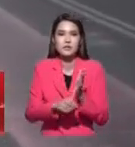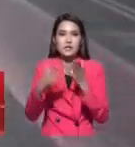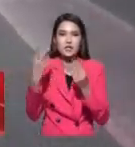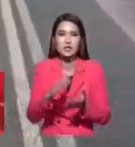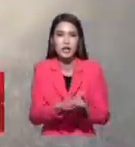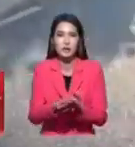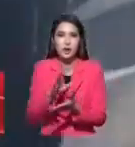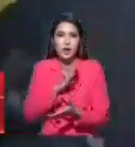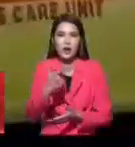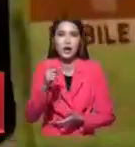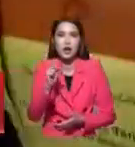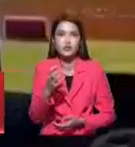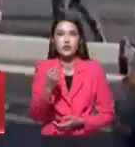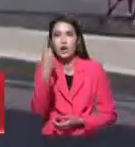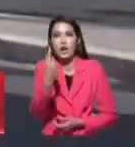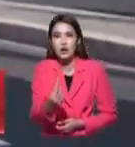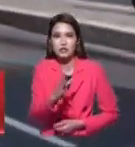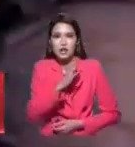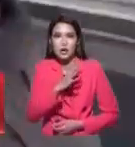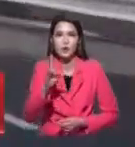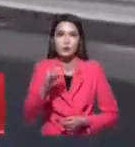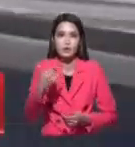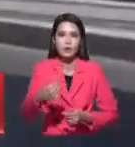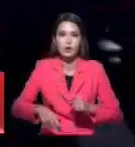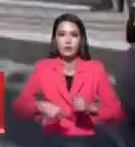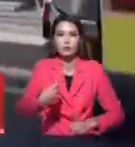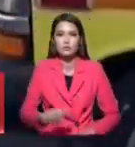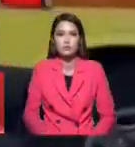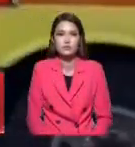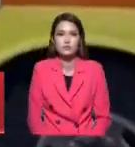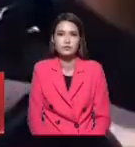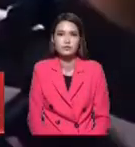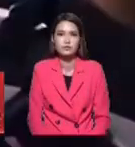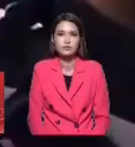6-дневное перемирие в Газе еще на 1 день. Теперь оно нарушено.